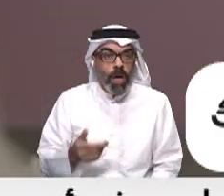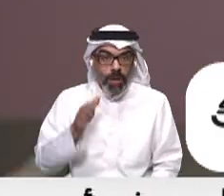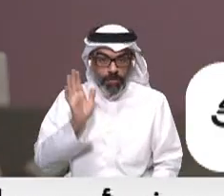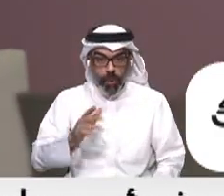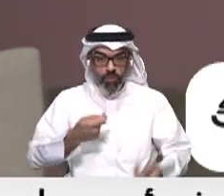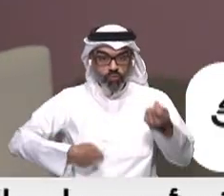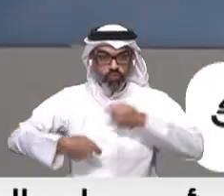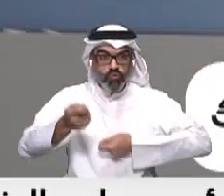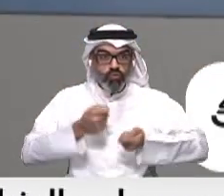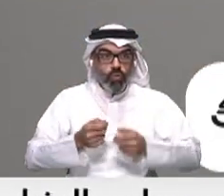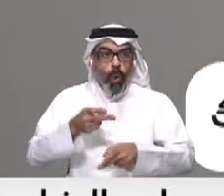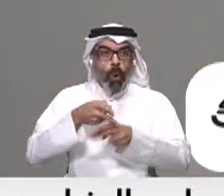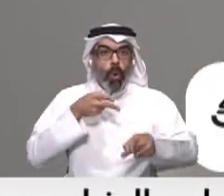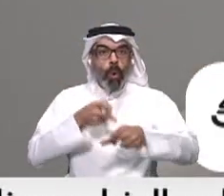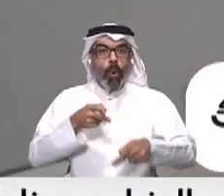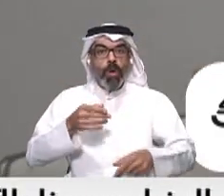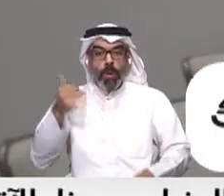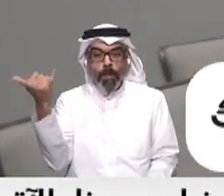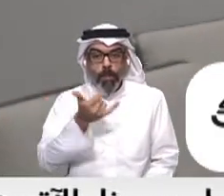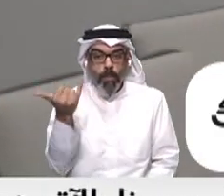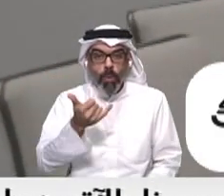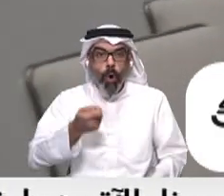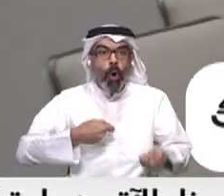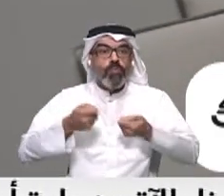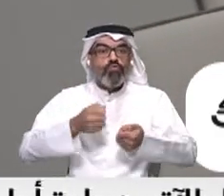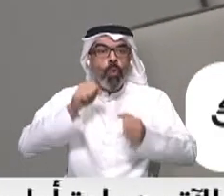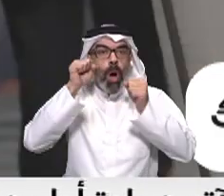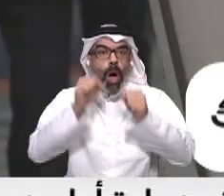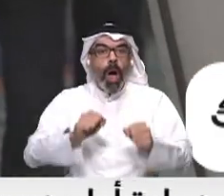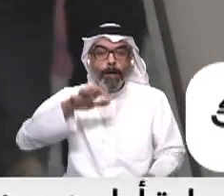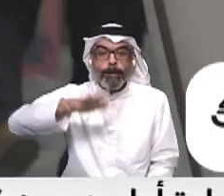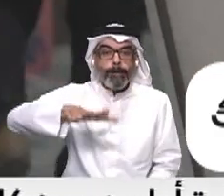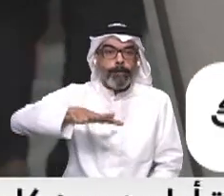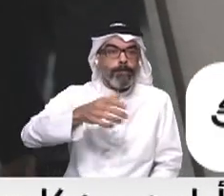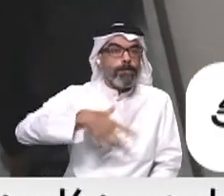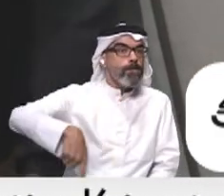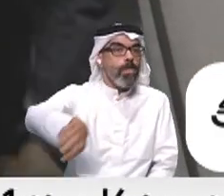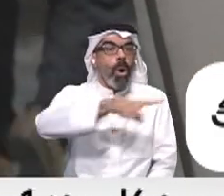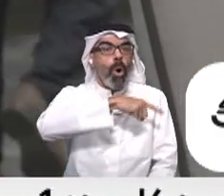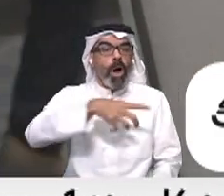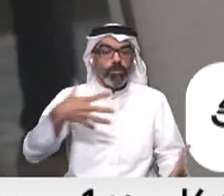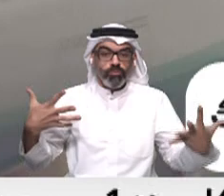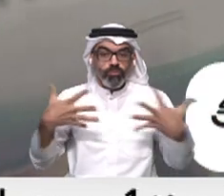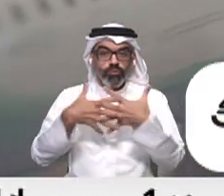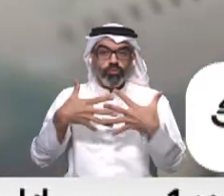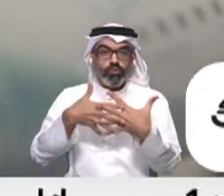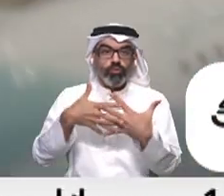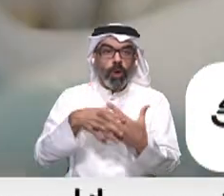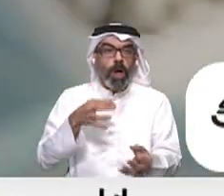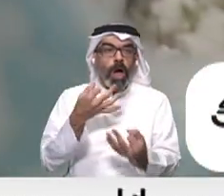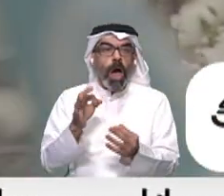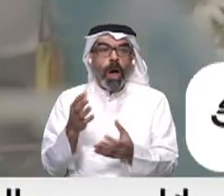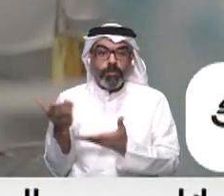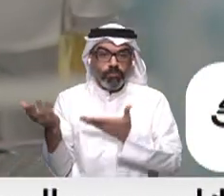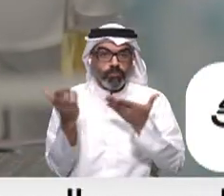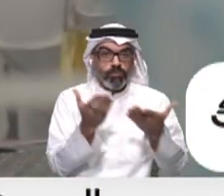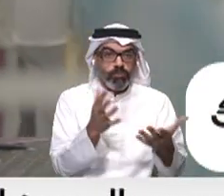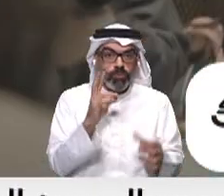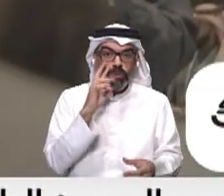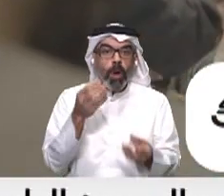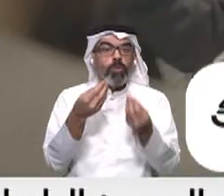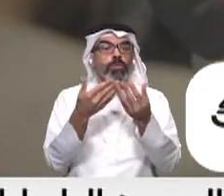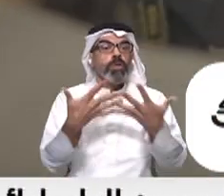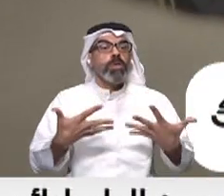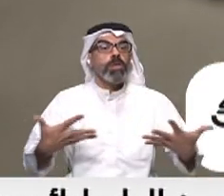الكويتي كاحد اهم الاسواق الاقليميه بالمنطقه ولتمكين شركات القطاع السياحي المحليه عبر قديم التسهيلات